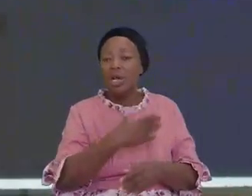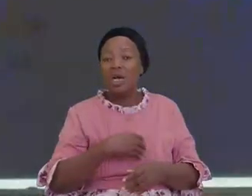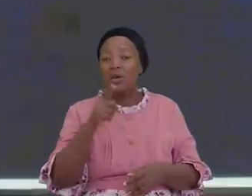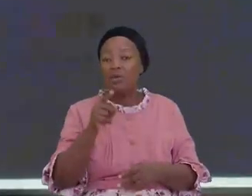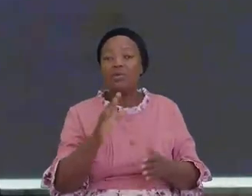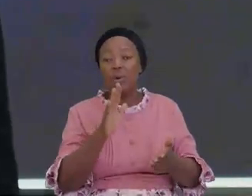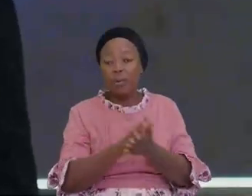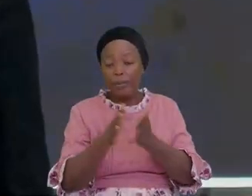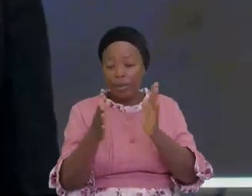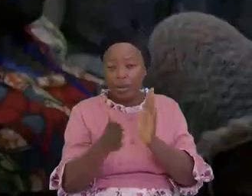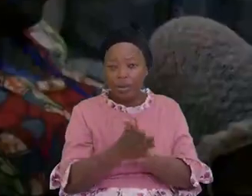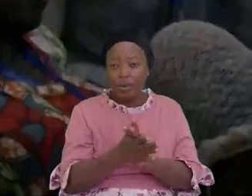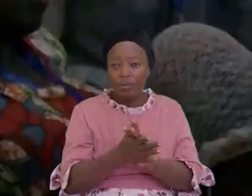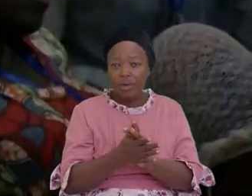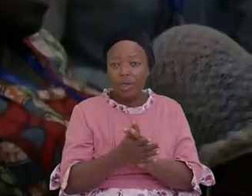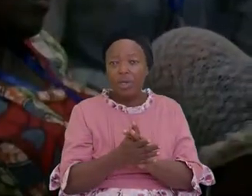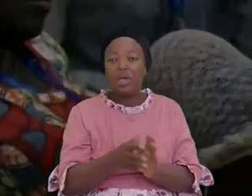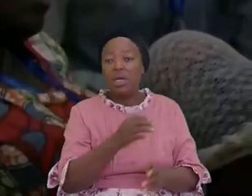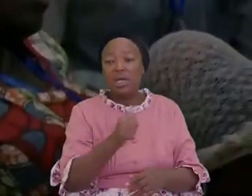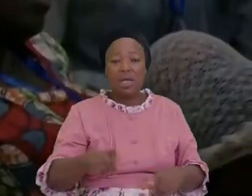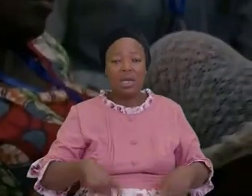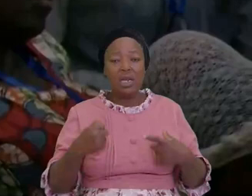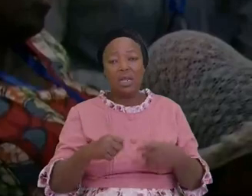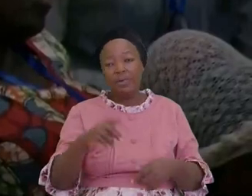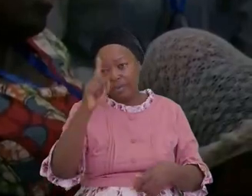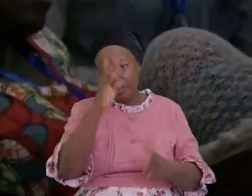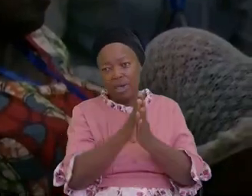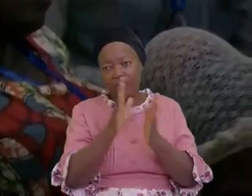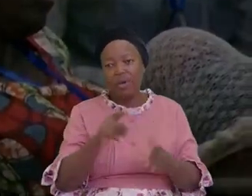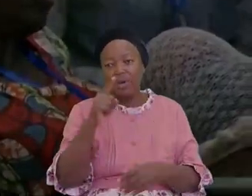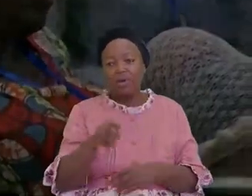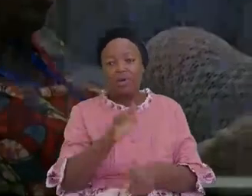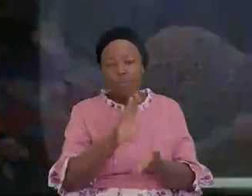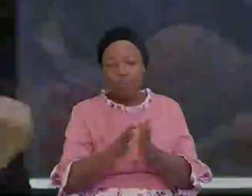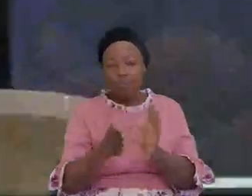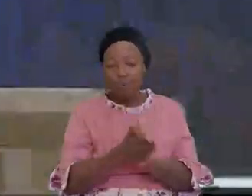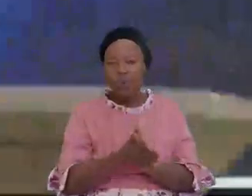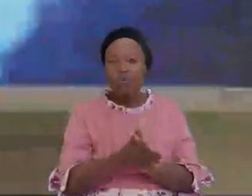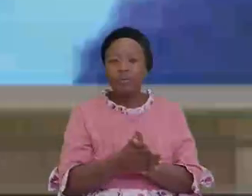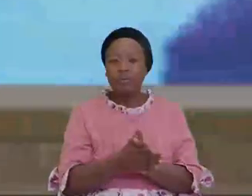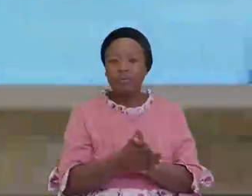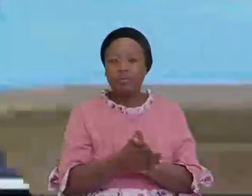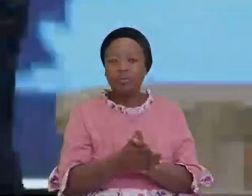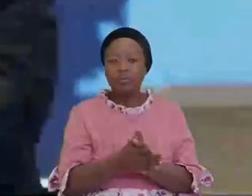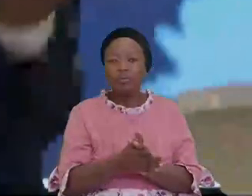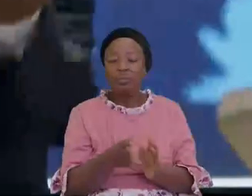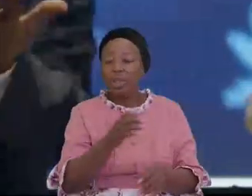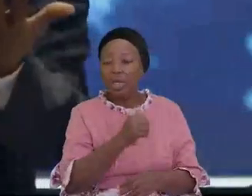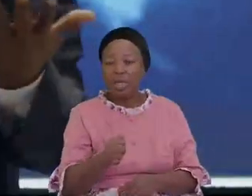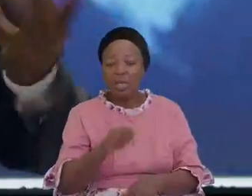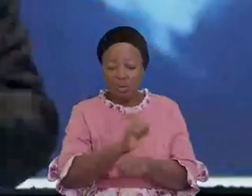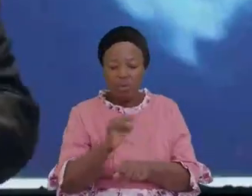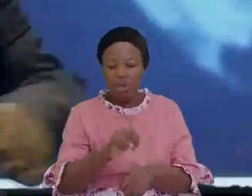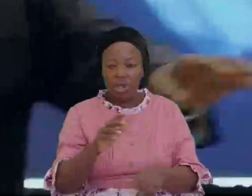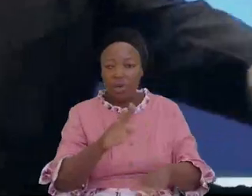Et tu deviens un saint vivant. Tu deviens un saint ambulant. Tu